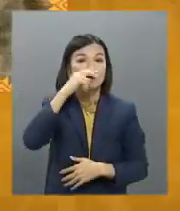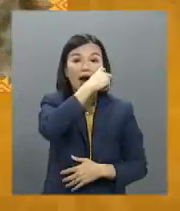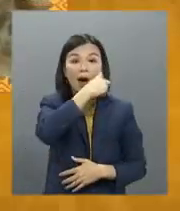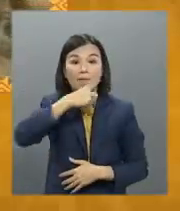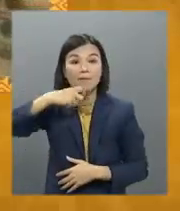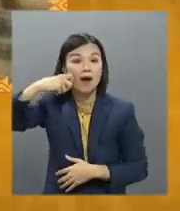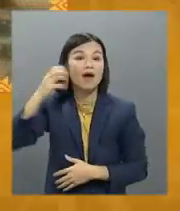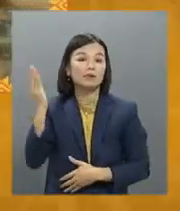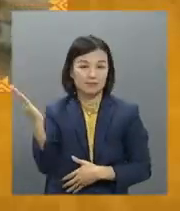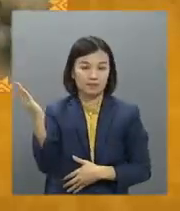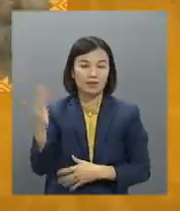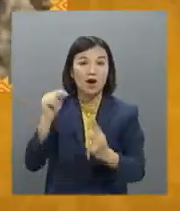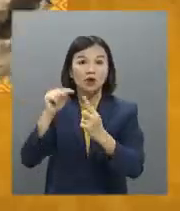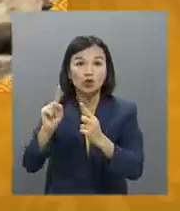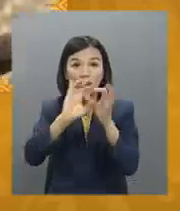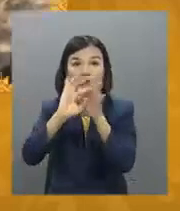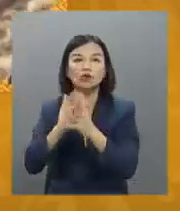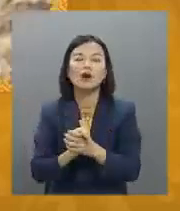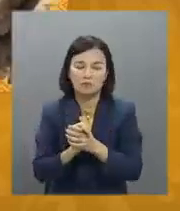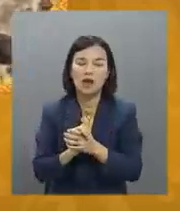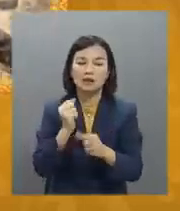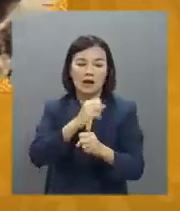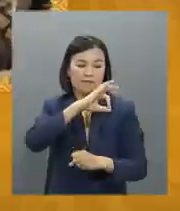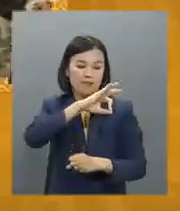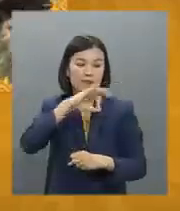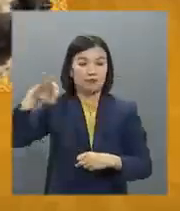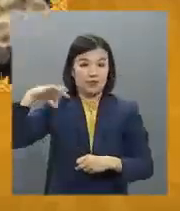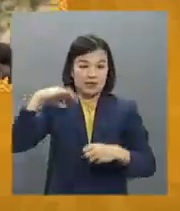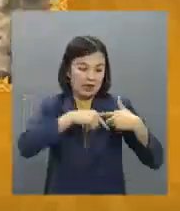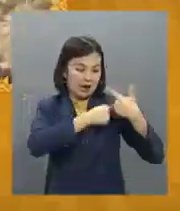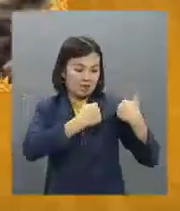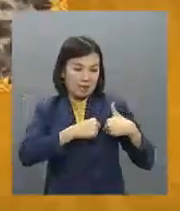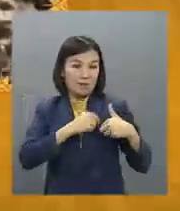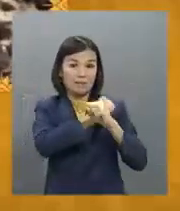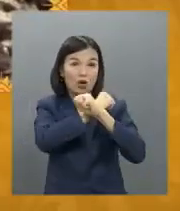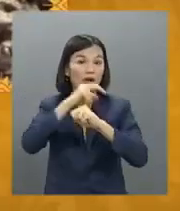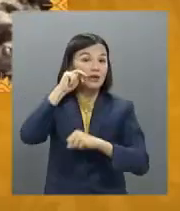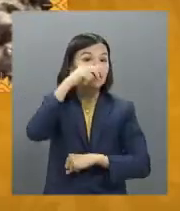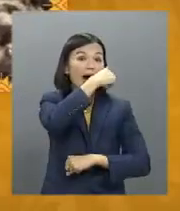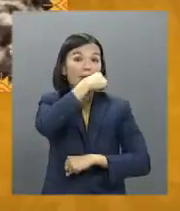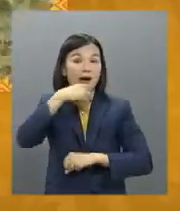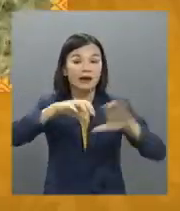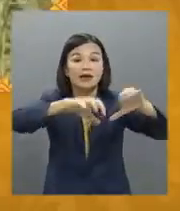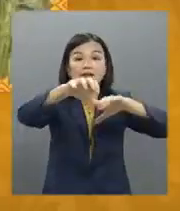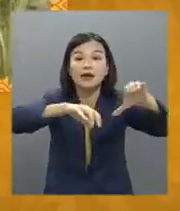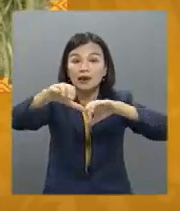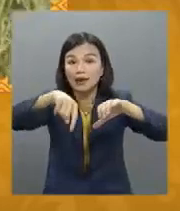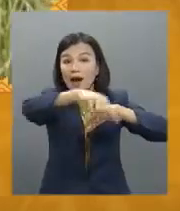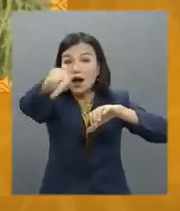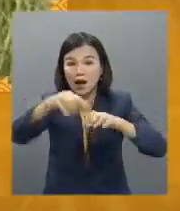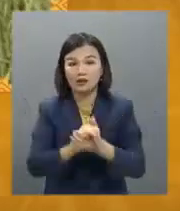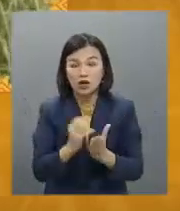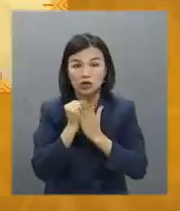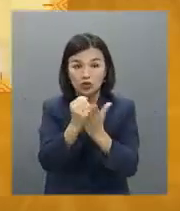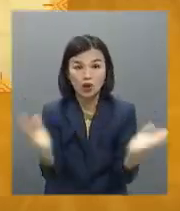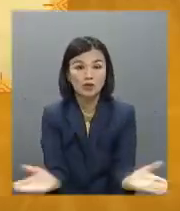านภัยแล้งจิตอาสาภัยพิบัติจัดโครงการจิตอาสาต้านภัยแล้งซึ่งพระราชทานให้หน่วยงานต่างๆจัด